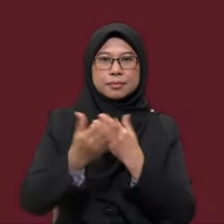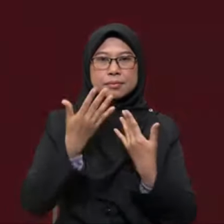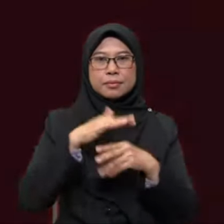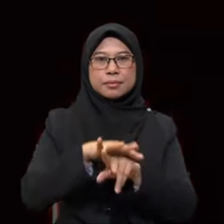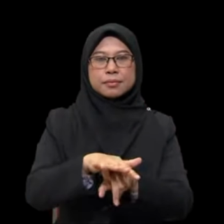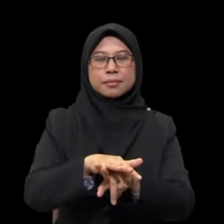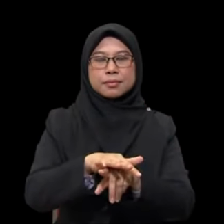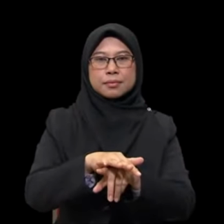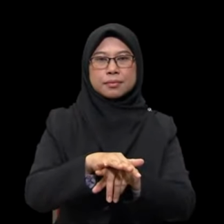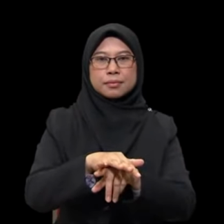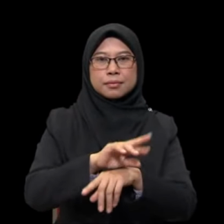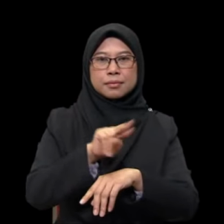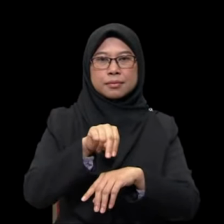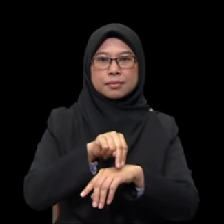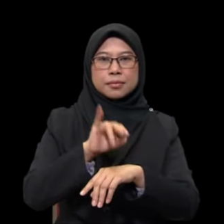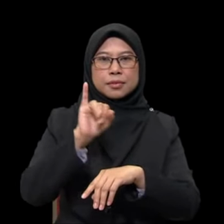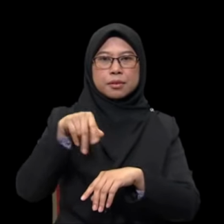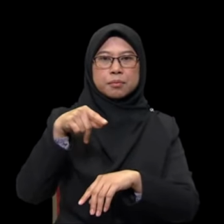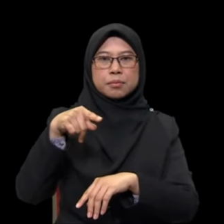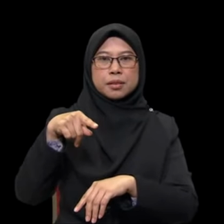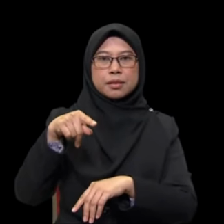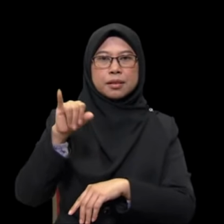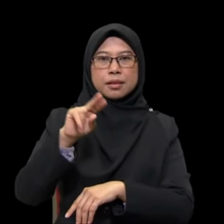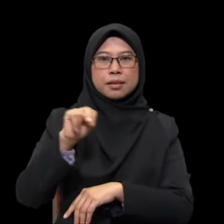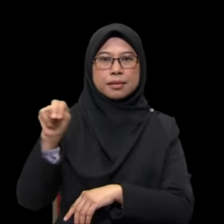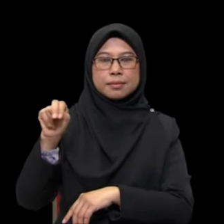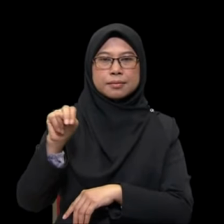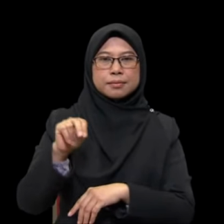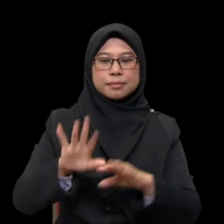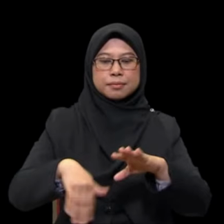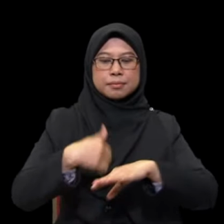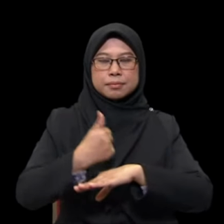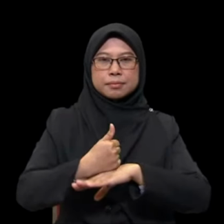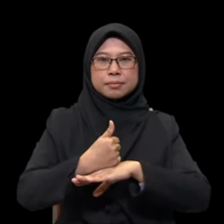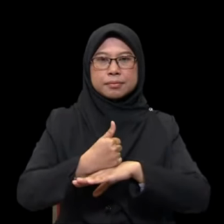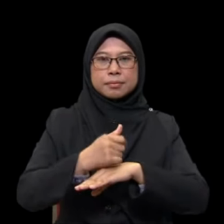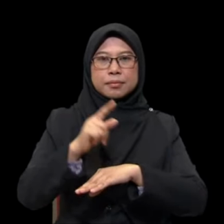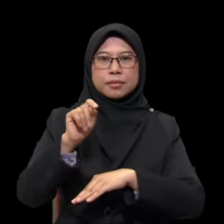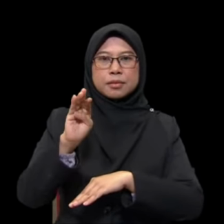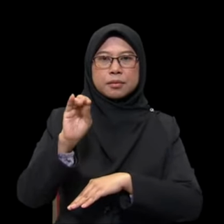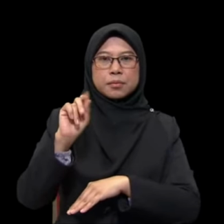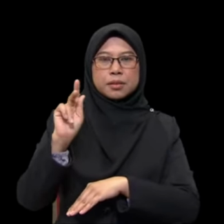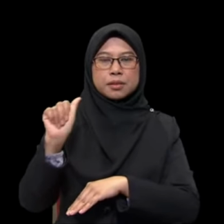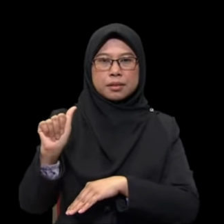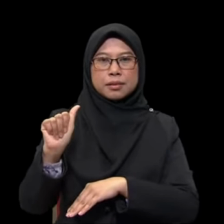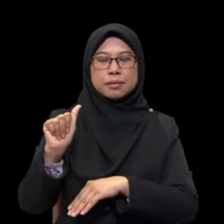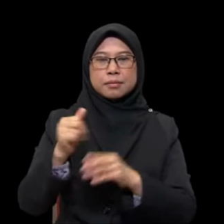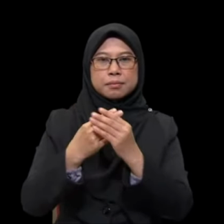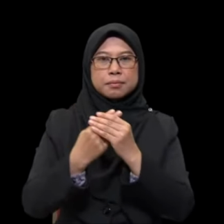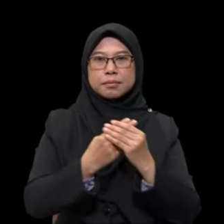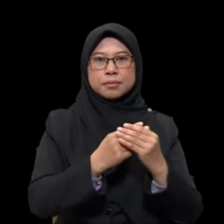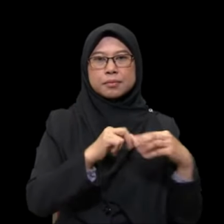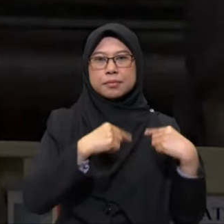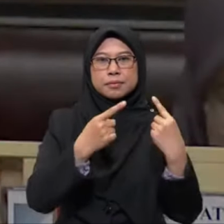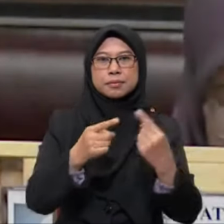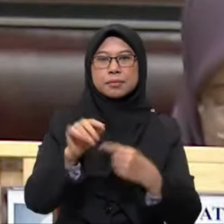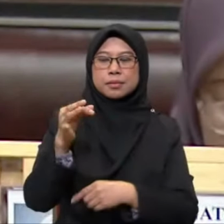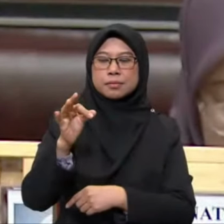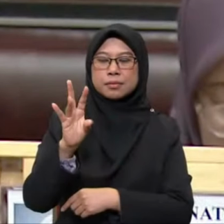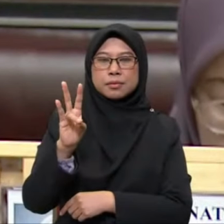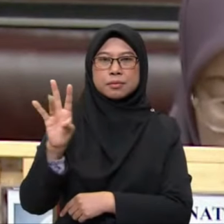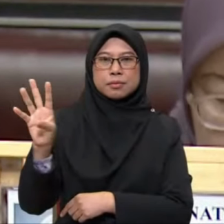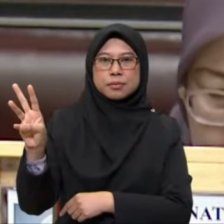Integrasi Nasional JPNIN telah menubuhkan Tabika Perpaduan sejak tahun